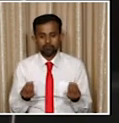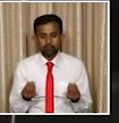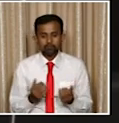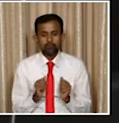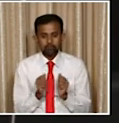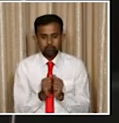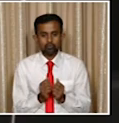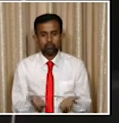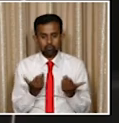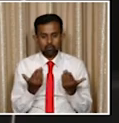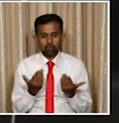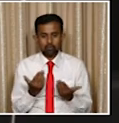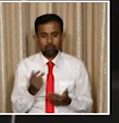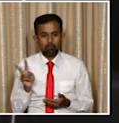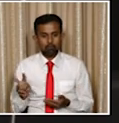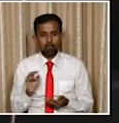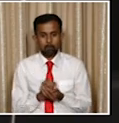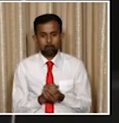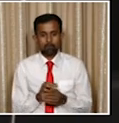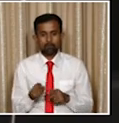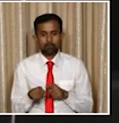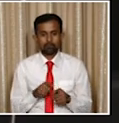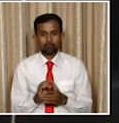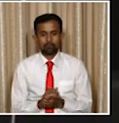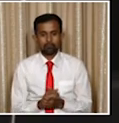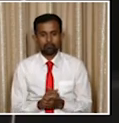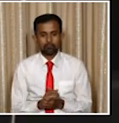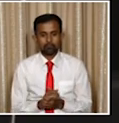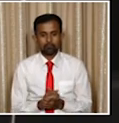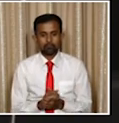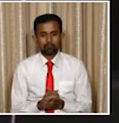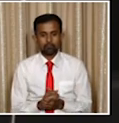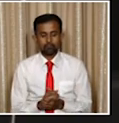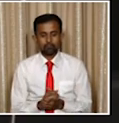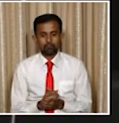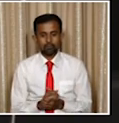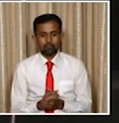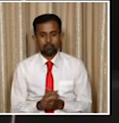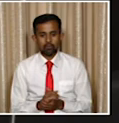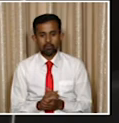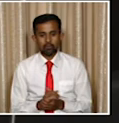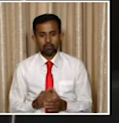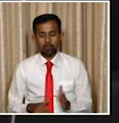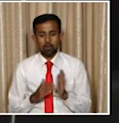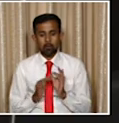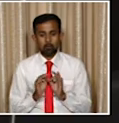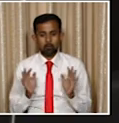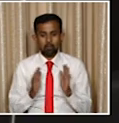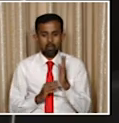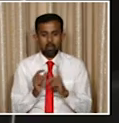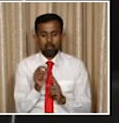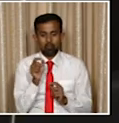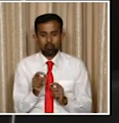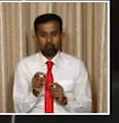எதிர்பார்க்கின்றேன் அதே போல இன்று வீதி அதாவது ஊடகம் சம்பந்தப்பட்ட அமைச்சுடைய விவாதமும் அதே போல விமான